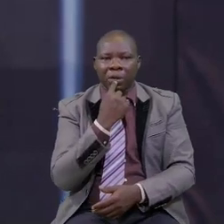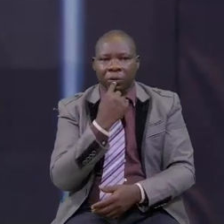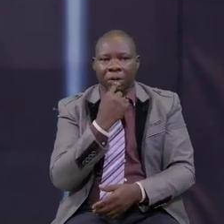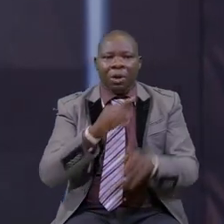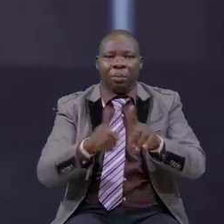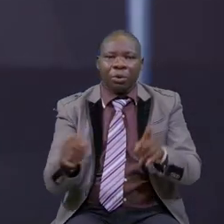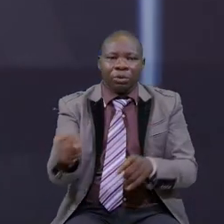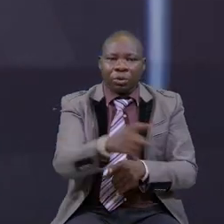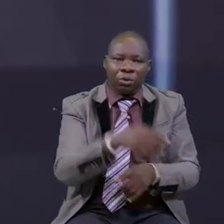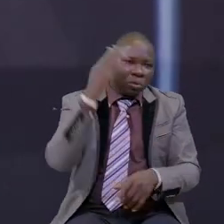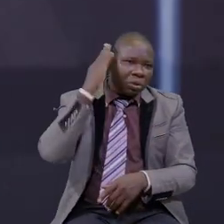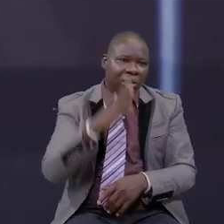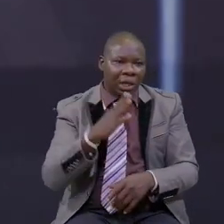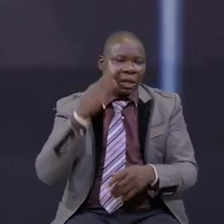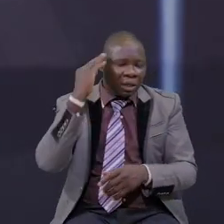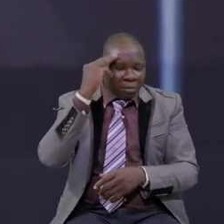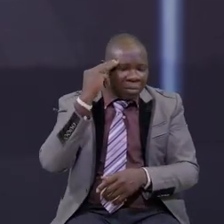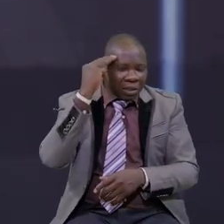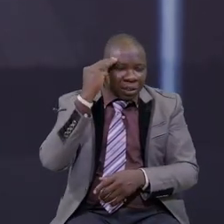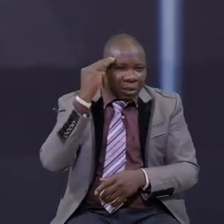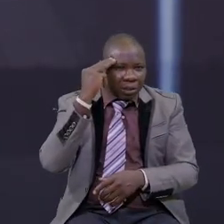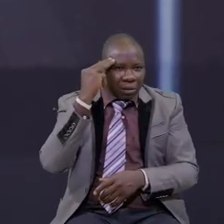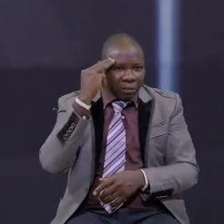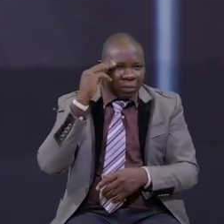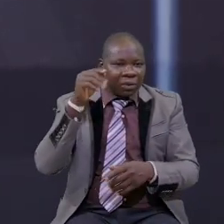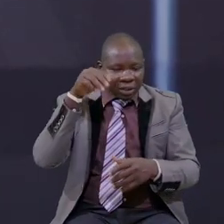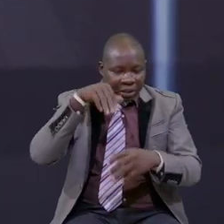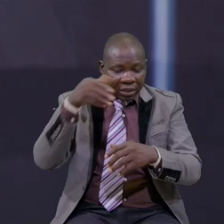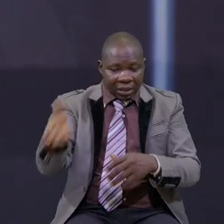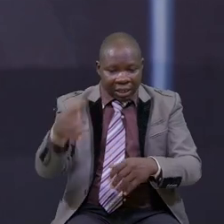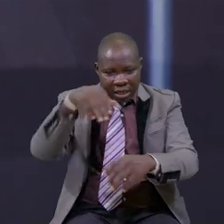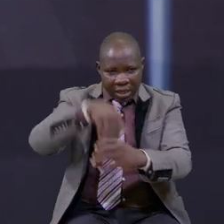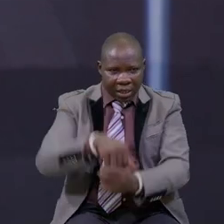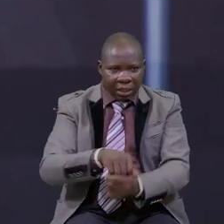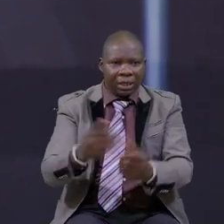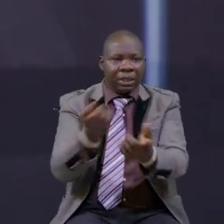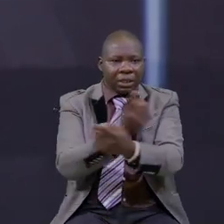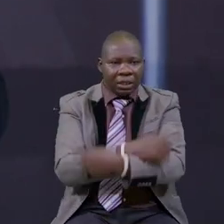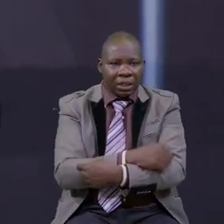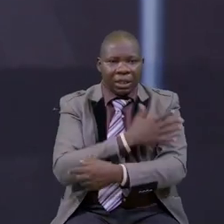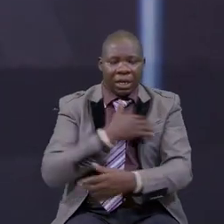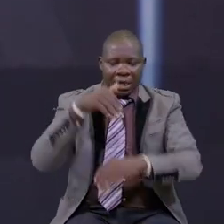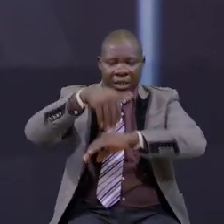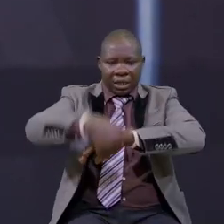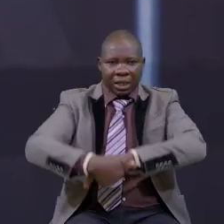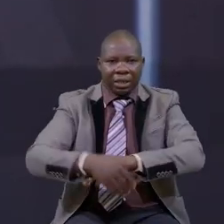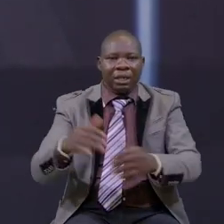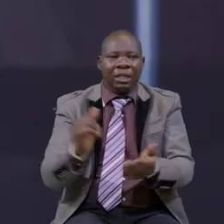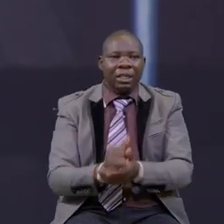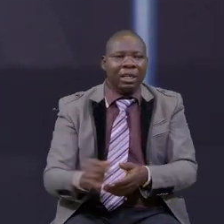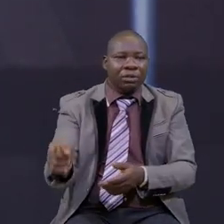bouche. Médite-le. Médite-le jour et nuit pour